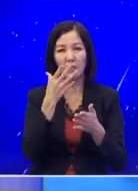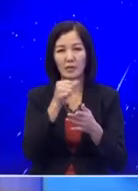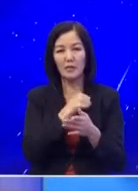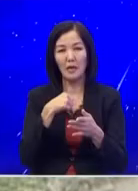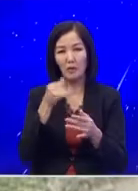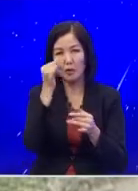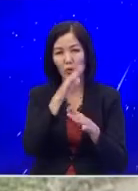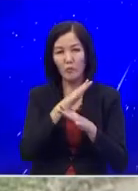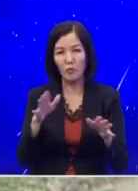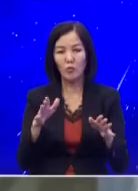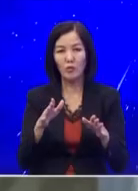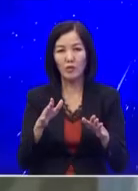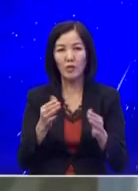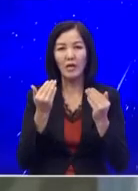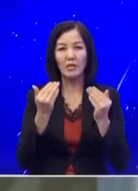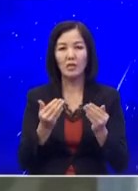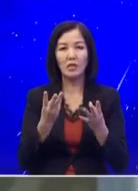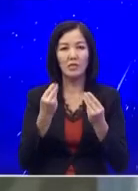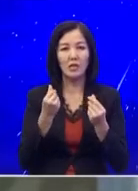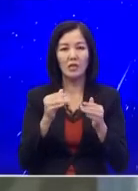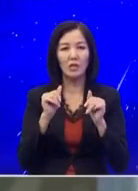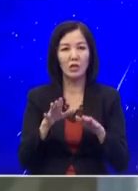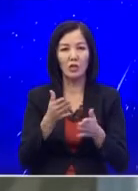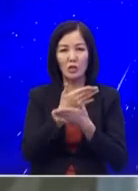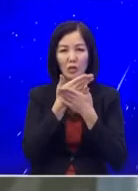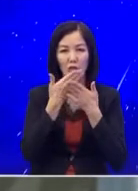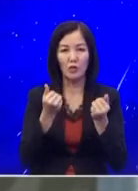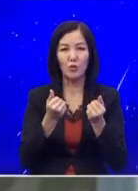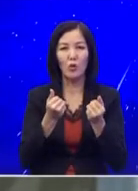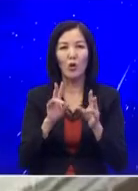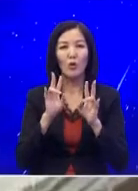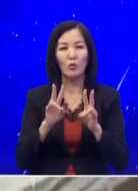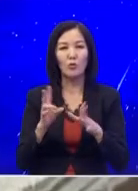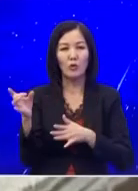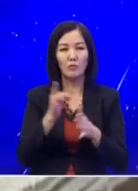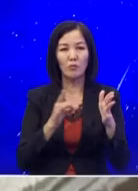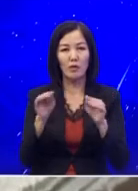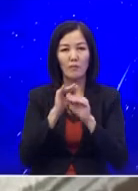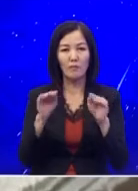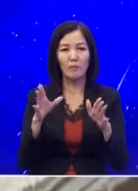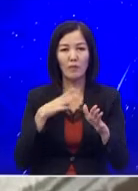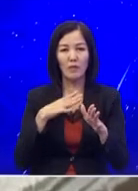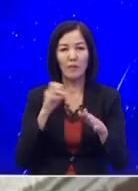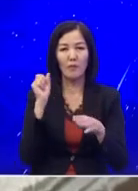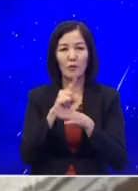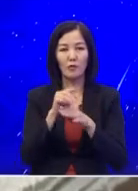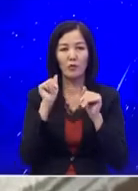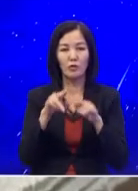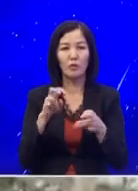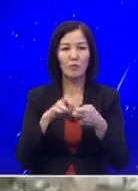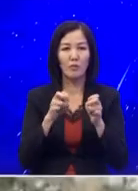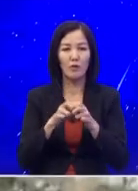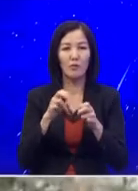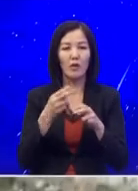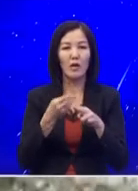земля не состоит у них на балансе, а также тем, что сейчас нет средств на решение проблемы. На республиканском уровне было поручено